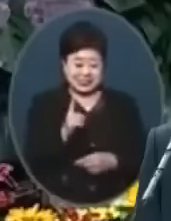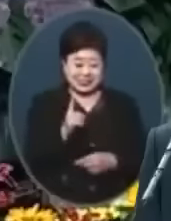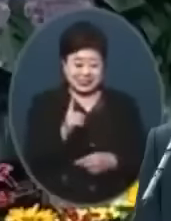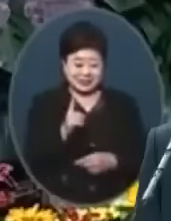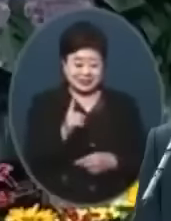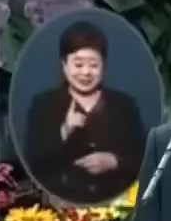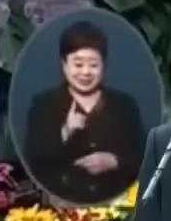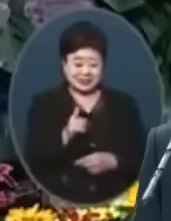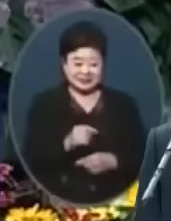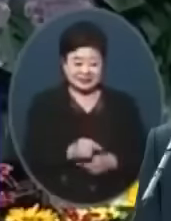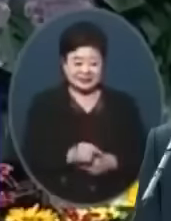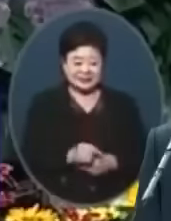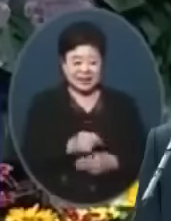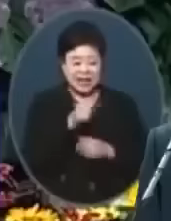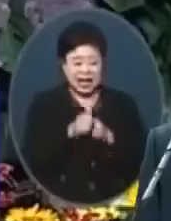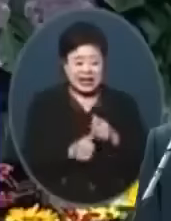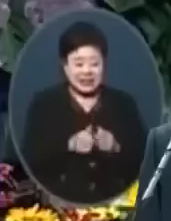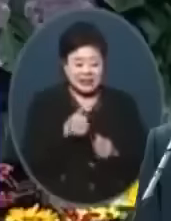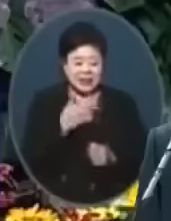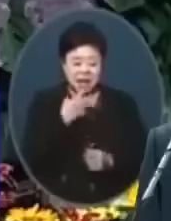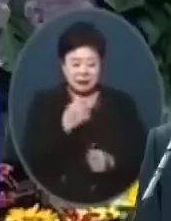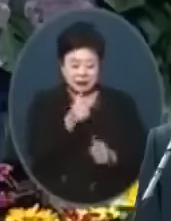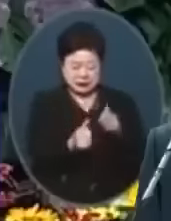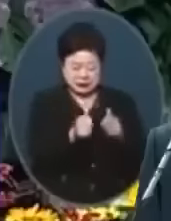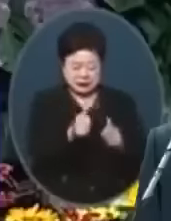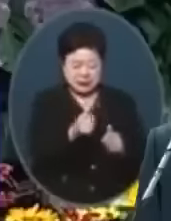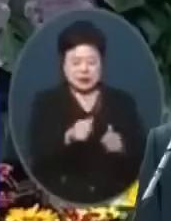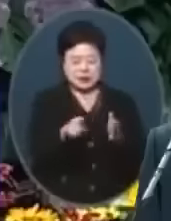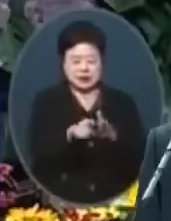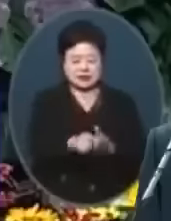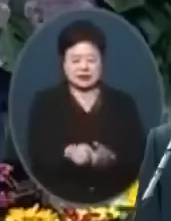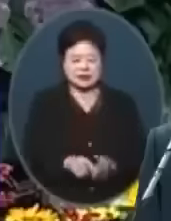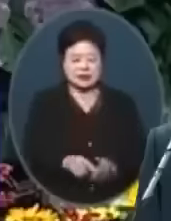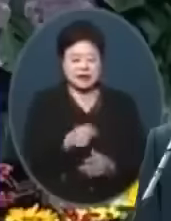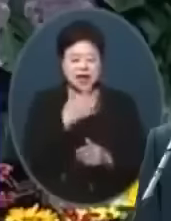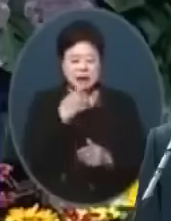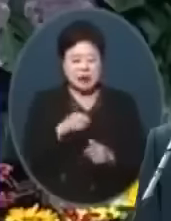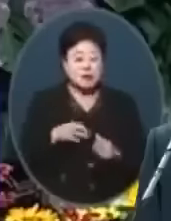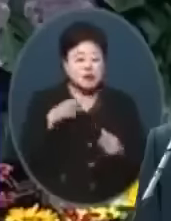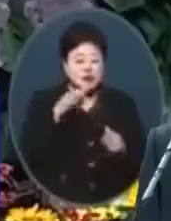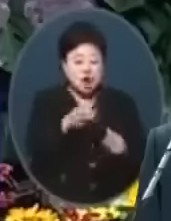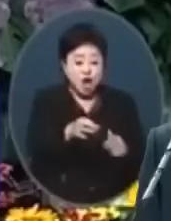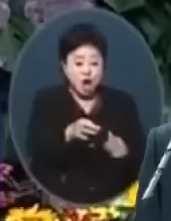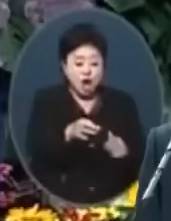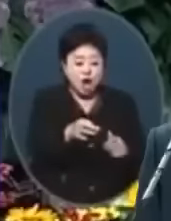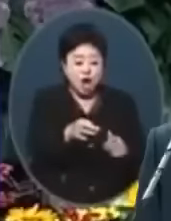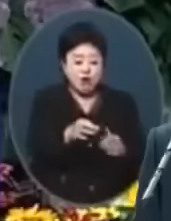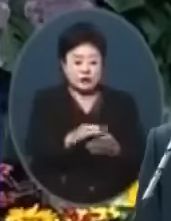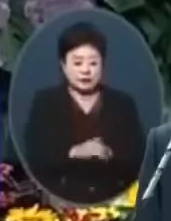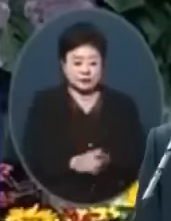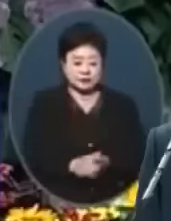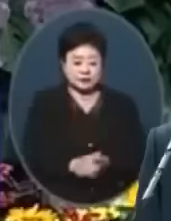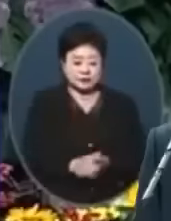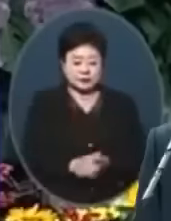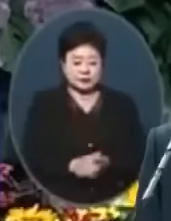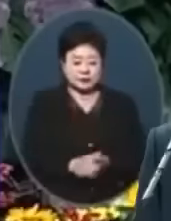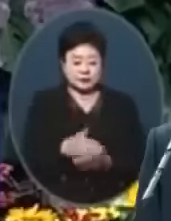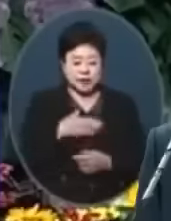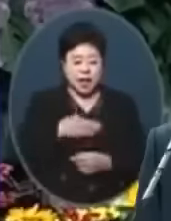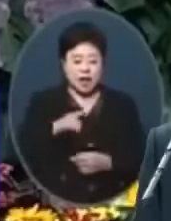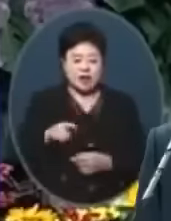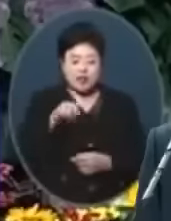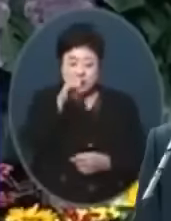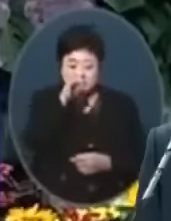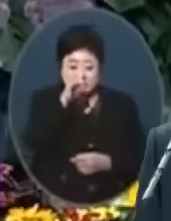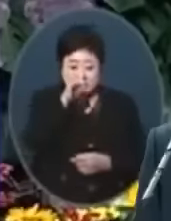보면 그 일 후에 하나님이 아브라함을 시험하시려고 그를 부르시되 아브라함을 하시니 그가 이르되 내가 여기